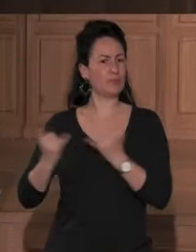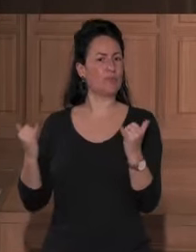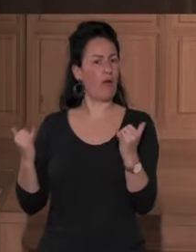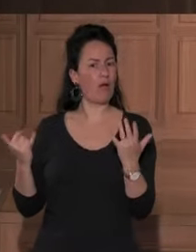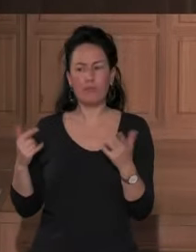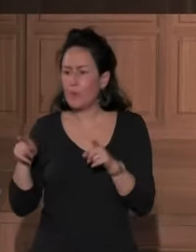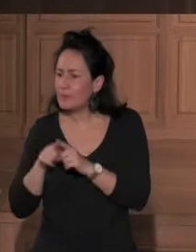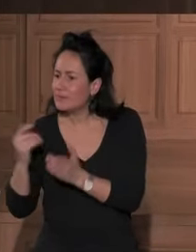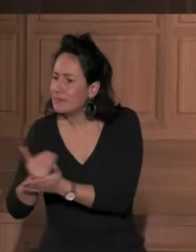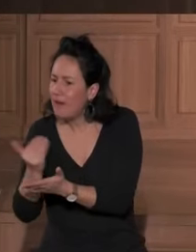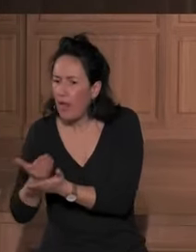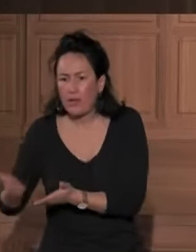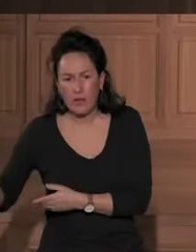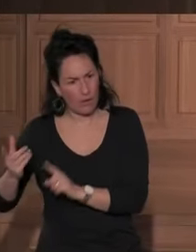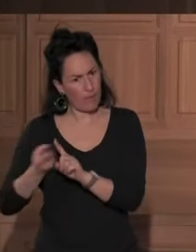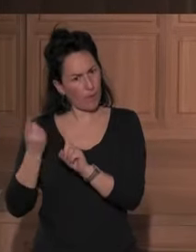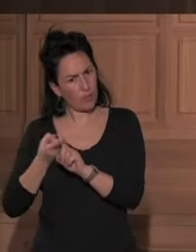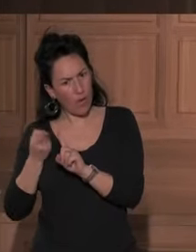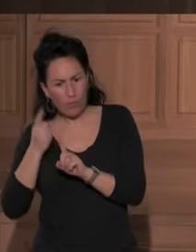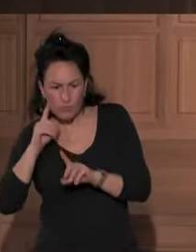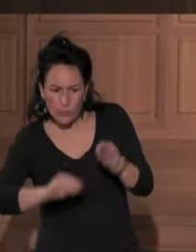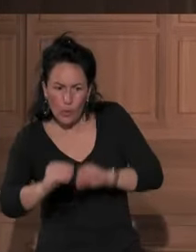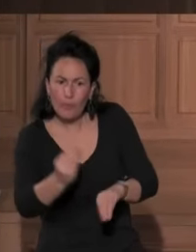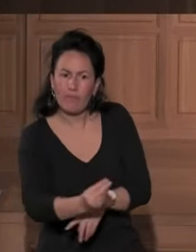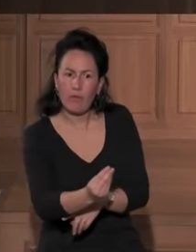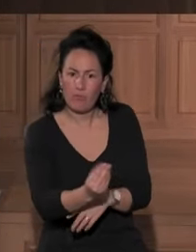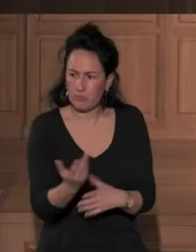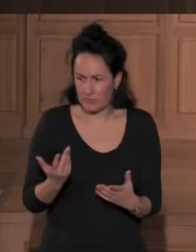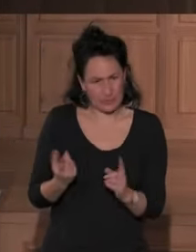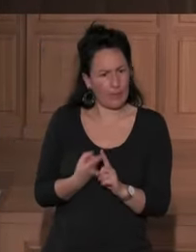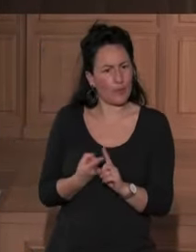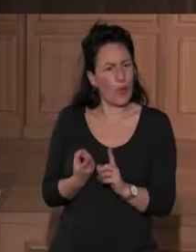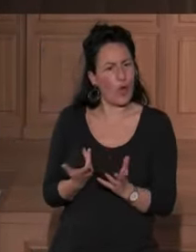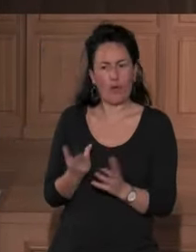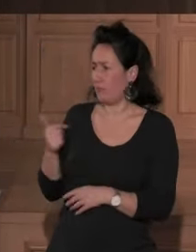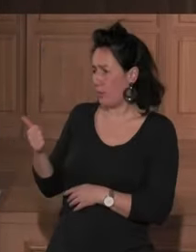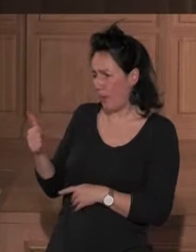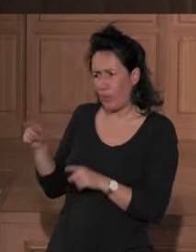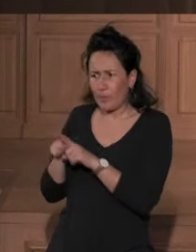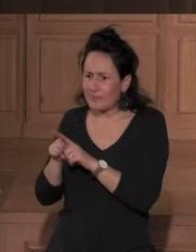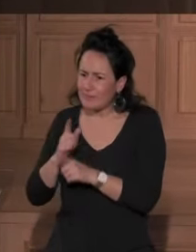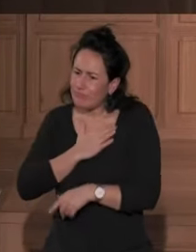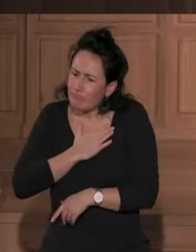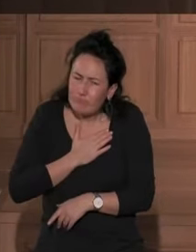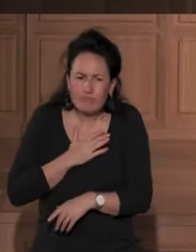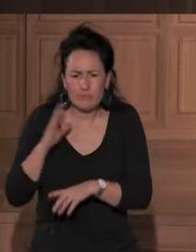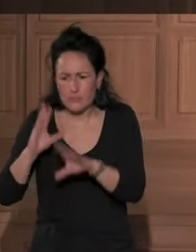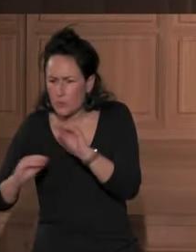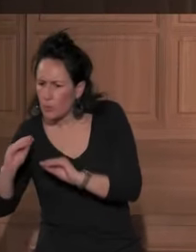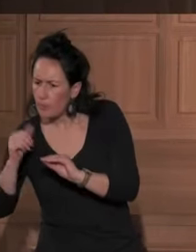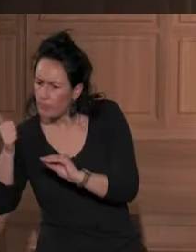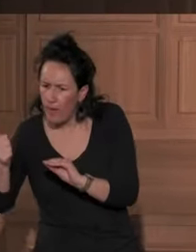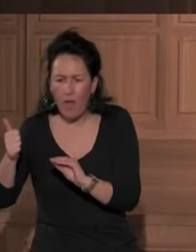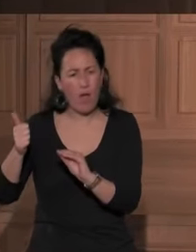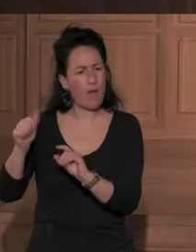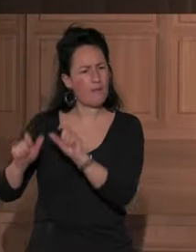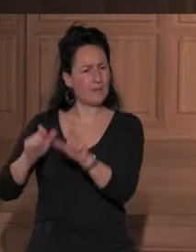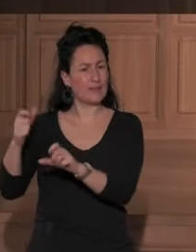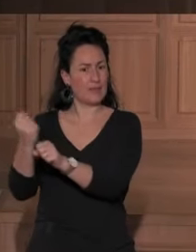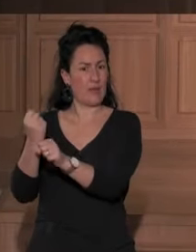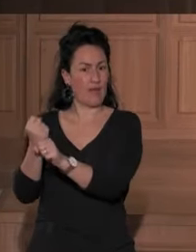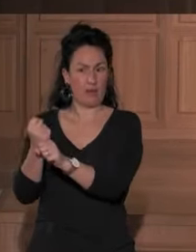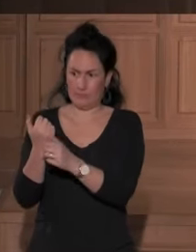enfants. Mais c'est les personnes les plus importantes pour nous, pour Daoud aussi. Et Daoud aussi est très bienveillant au niveau des salariés. On essaie de leur donner moins des ressources. Mais nous, avec Daoud, c'est